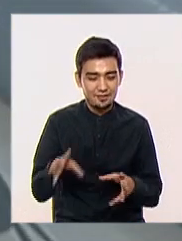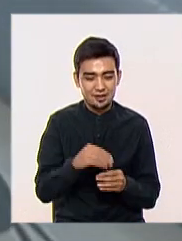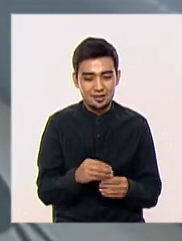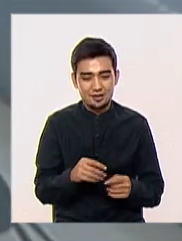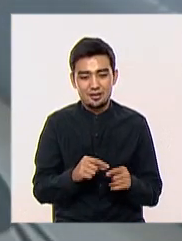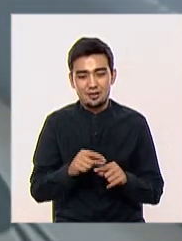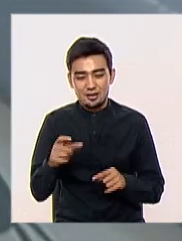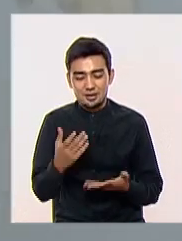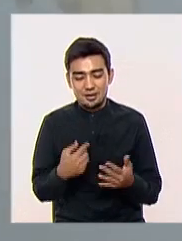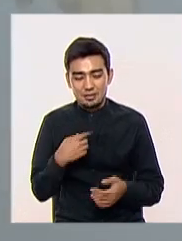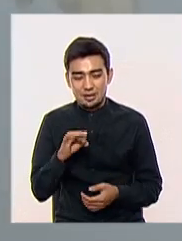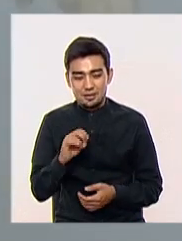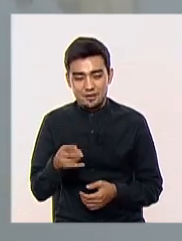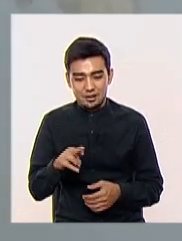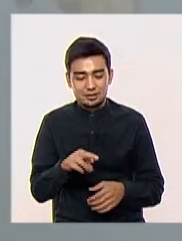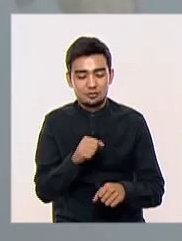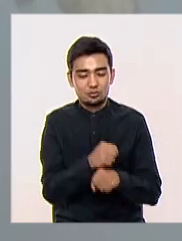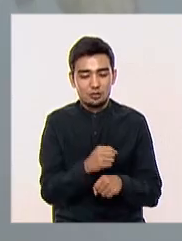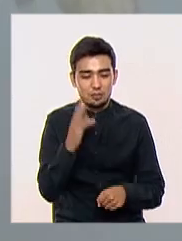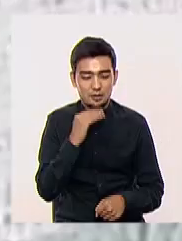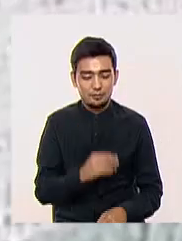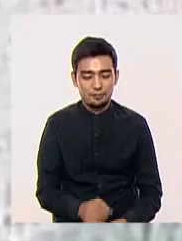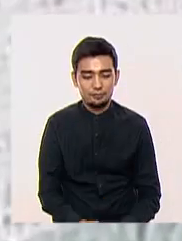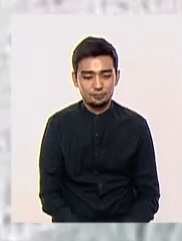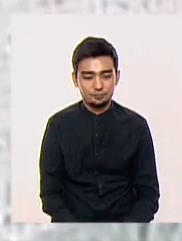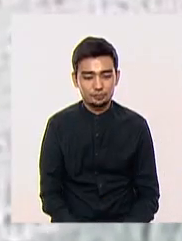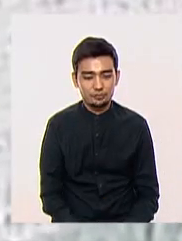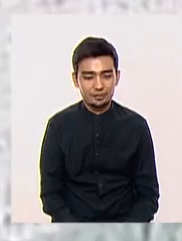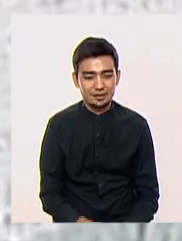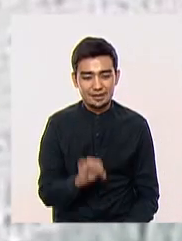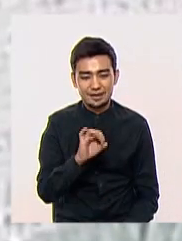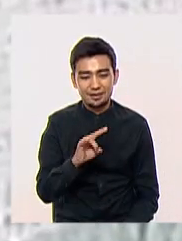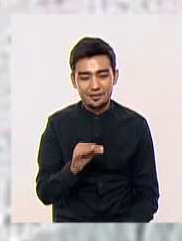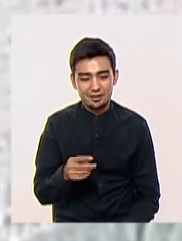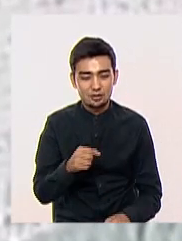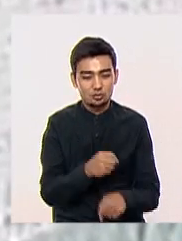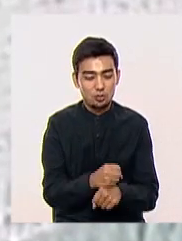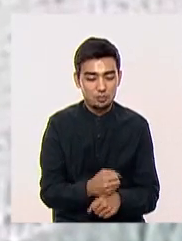оны азайтсақ, инфляцияны тоқтатуға мүмкіндік бар. Инфляция тоқтамаса, бұны